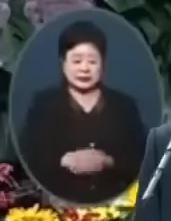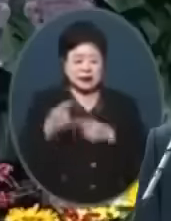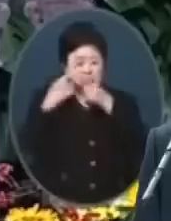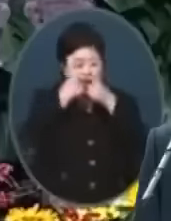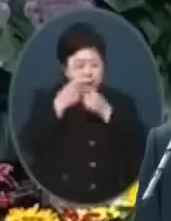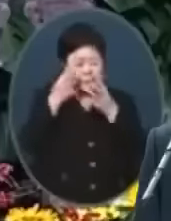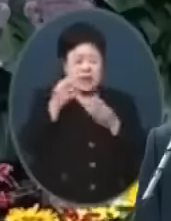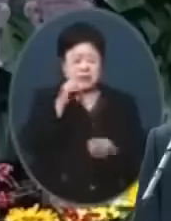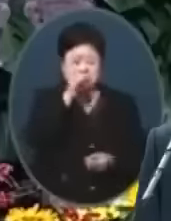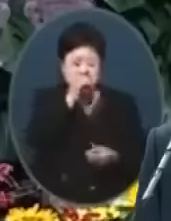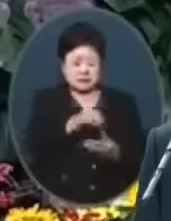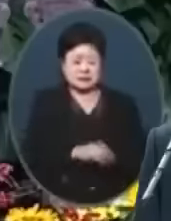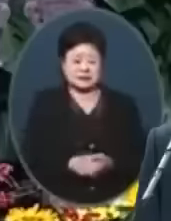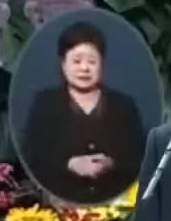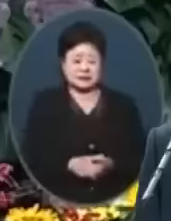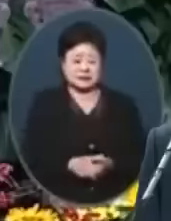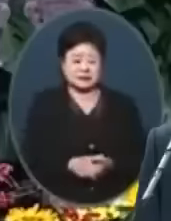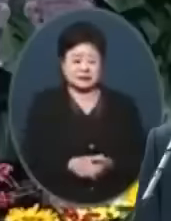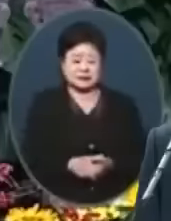허물이 많습니다.